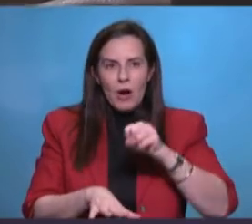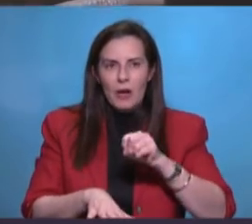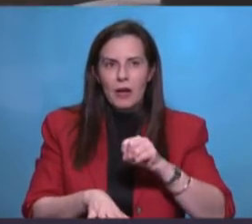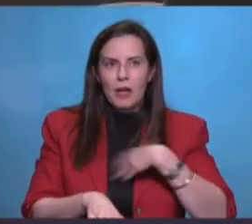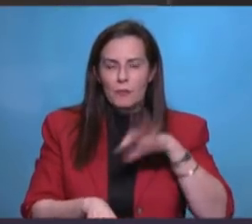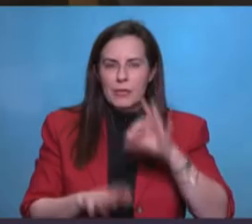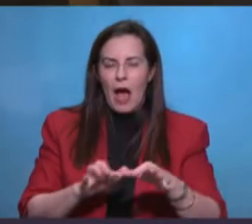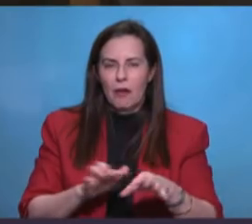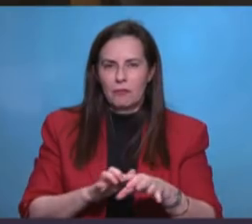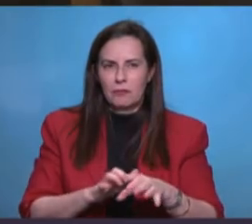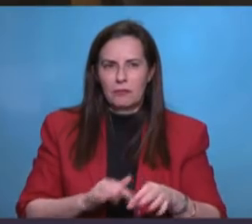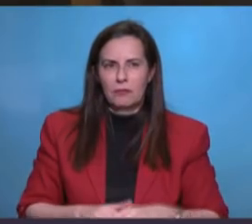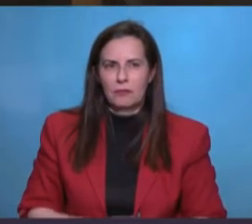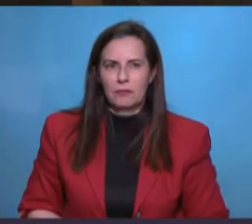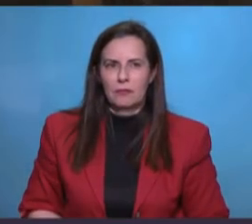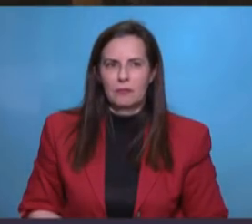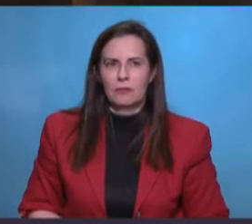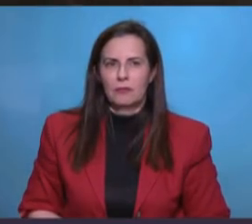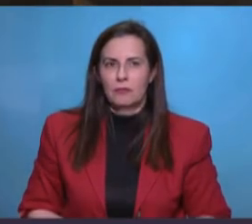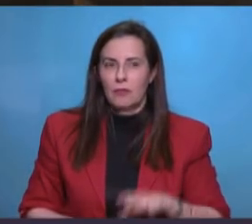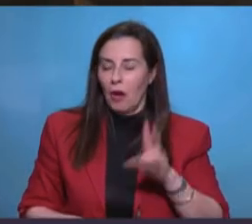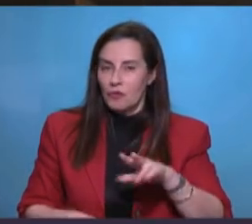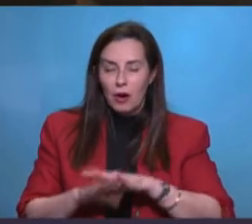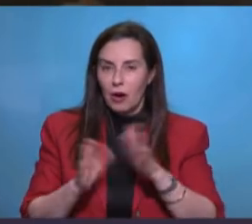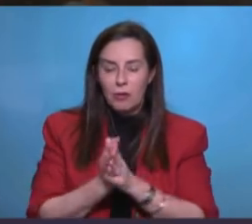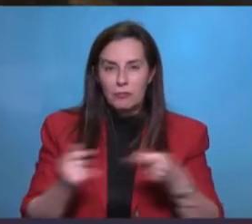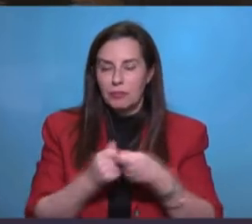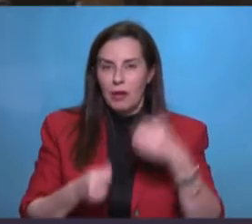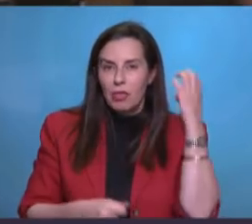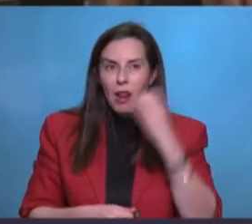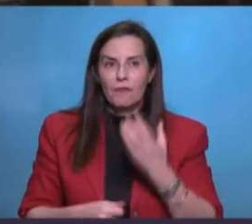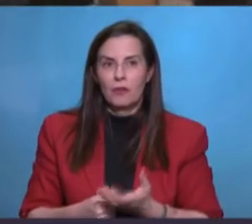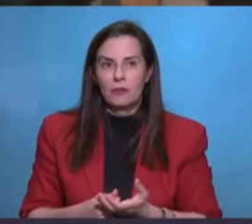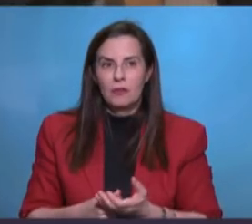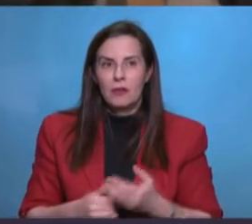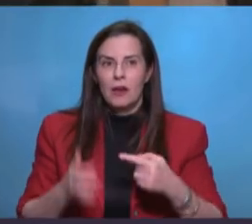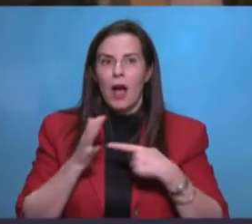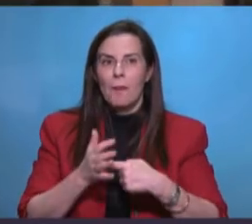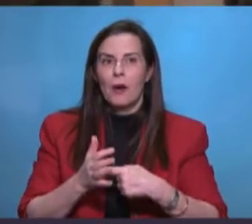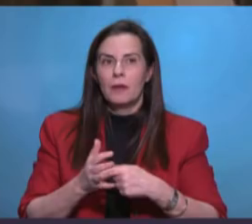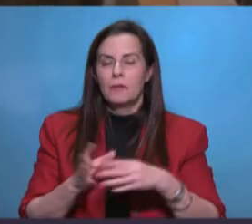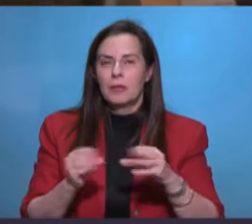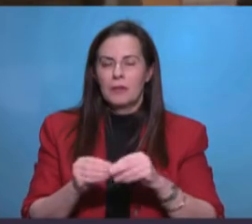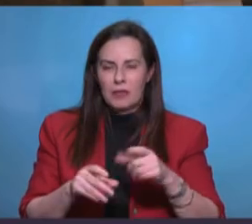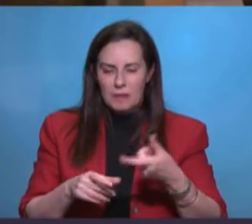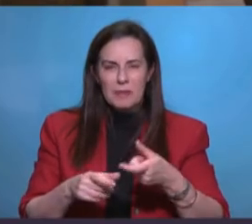למצוא איפה הוא נמצא. אפשר פשוט לתכנת אותו עם הטלפון. אז למשל, כרגע הוא מתוכנת להיות